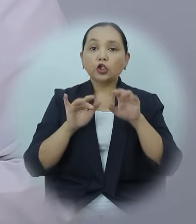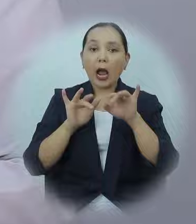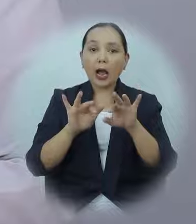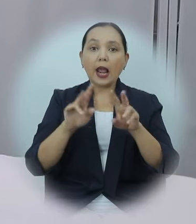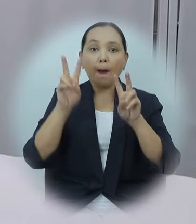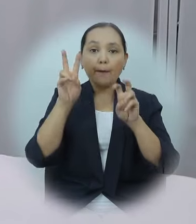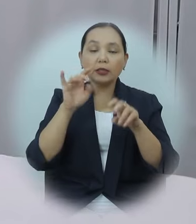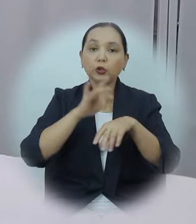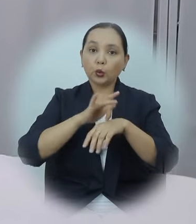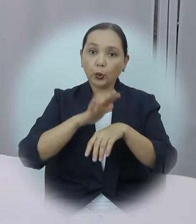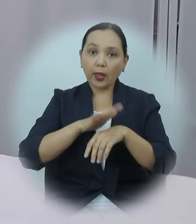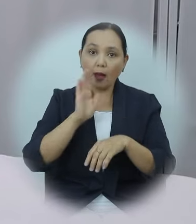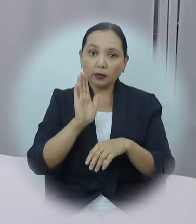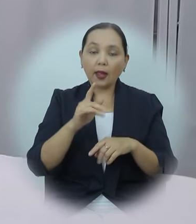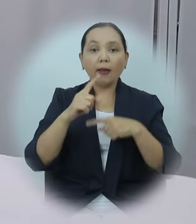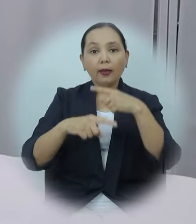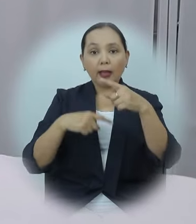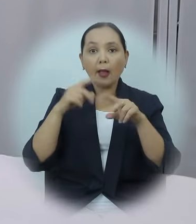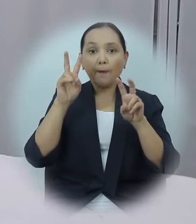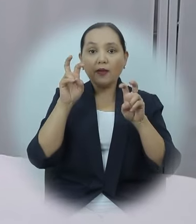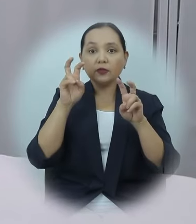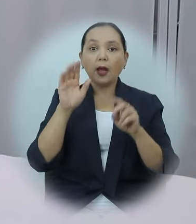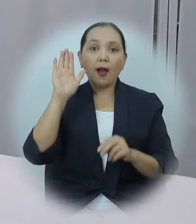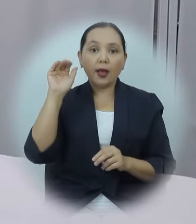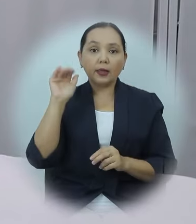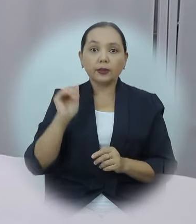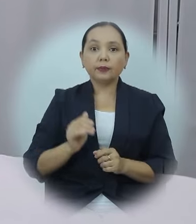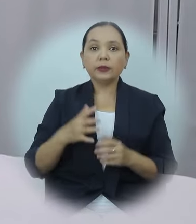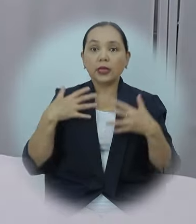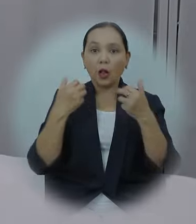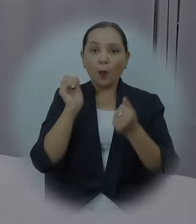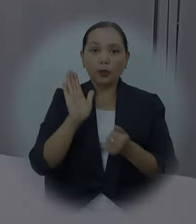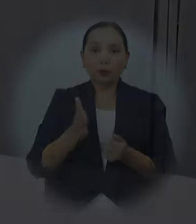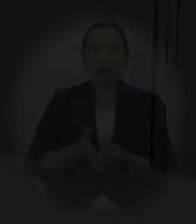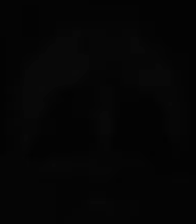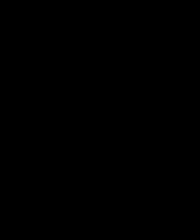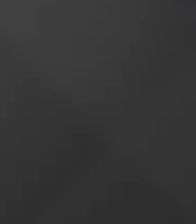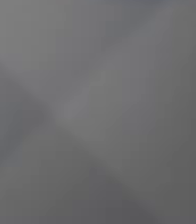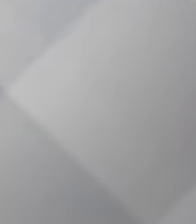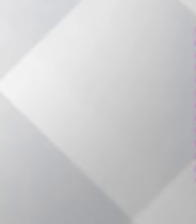mavzusi tugadi. Keyingi mavzugacha xayr, salomat bo'ling.